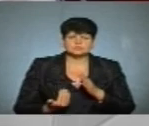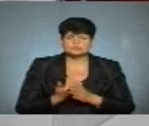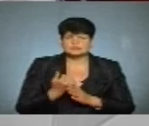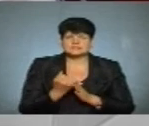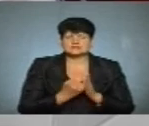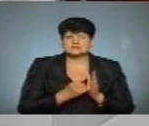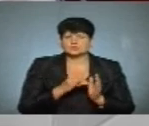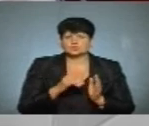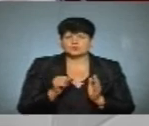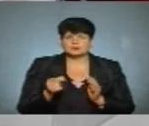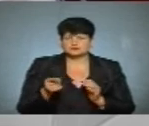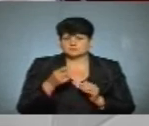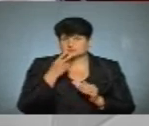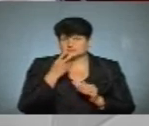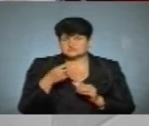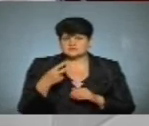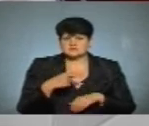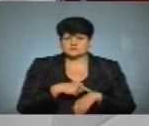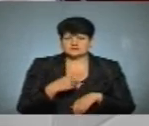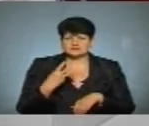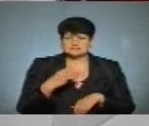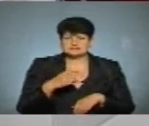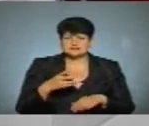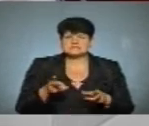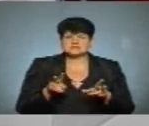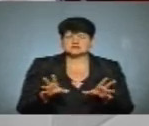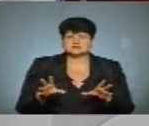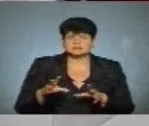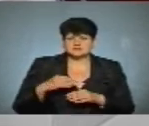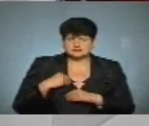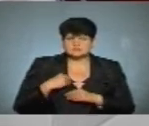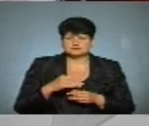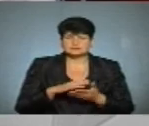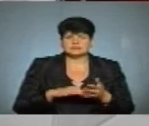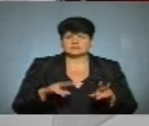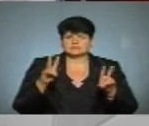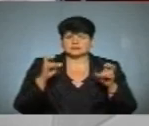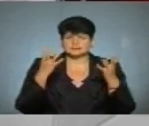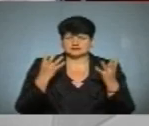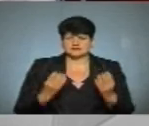телеканалі «UA Тернопіль». Дивіться о 20:30 і залишайтеся з нами далі в ефірі «Тема дня».